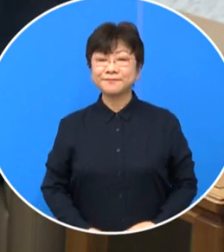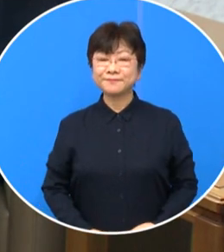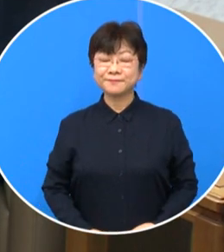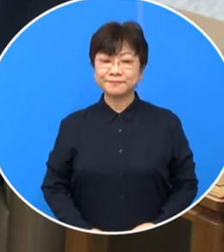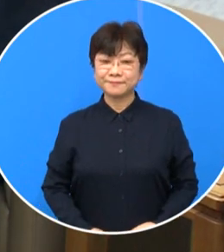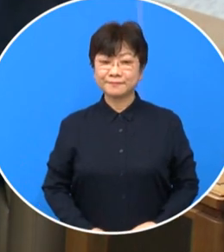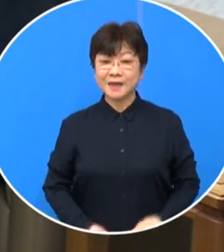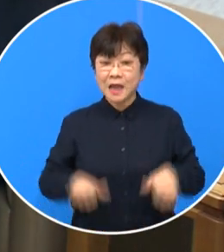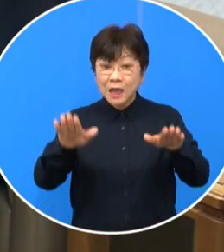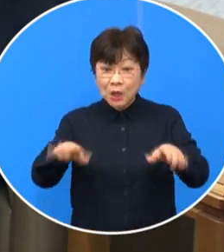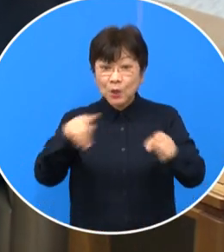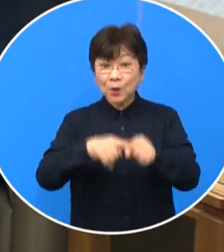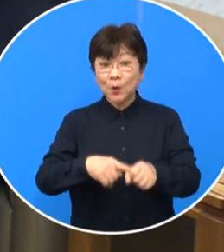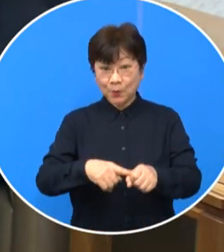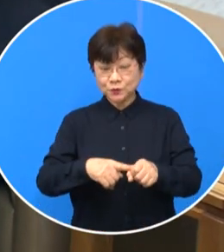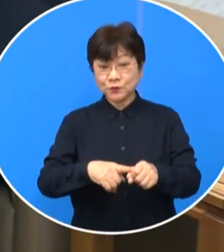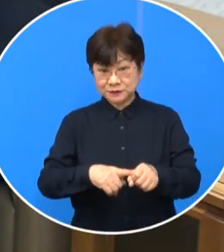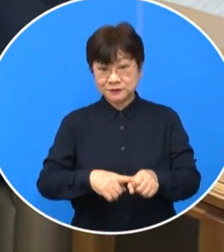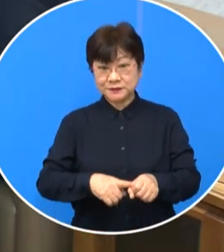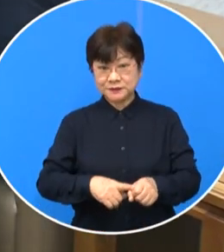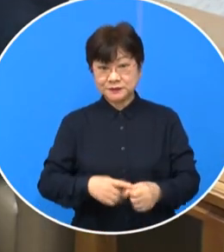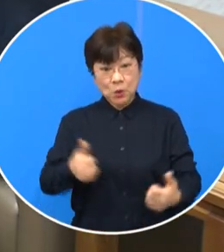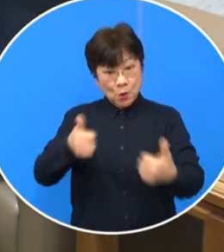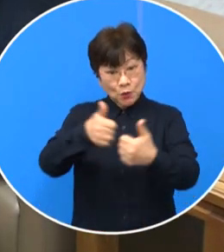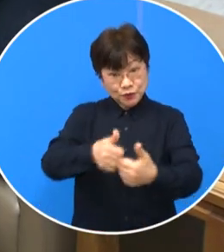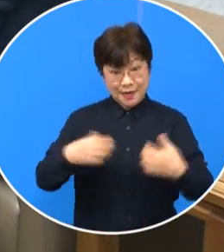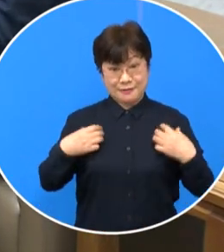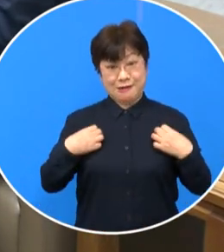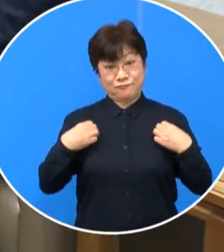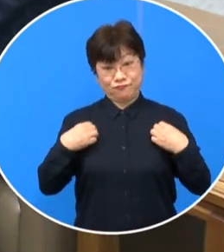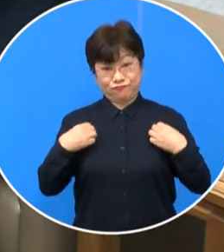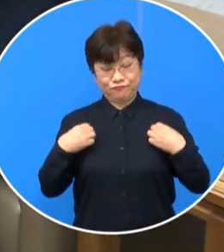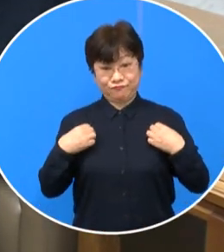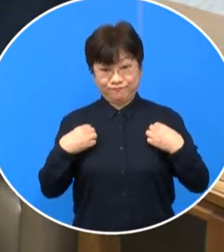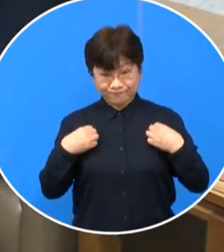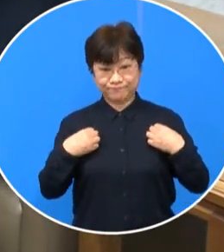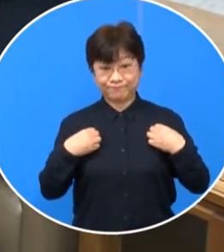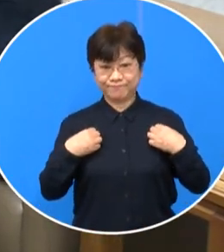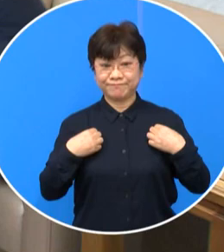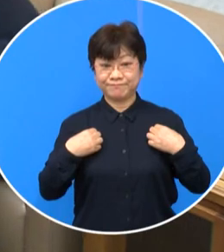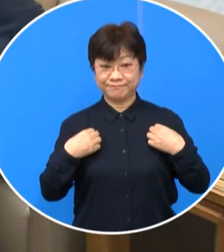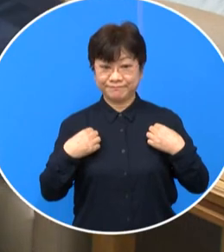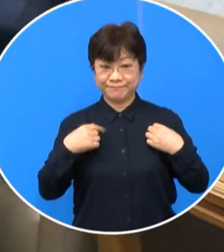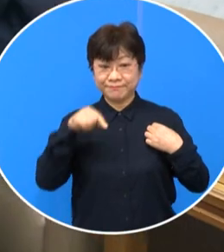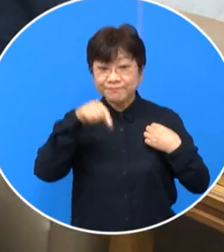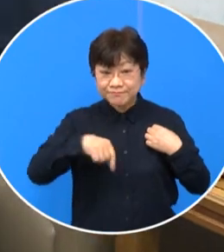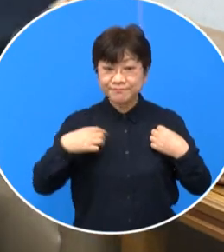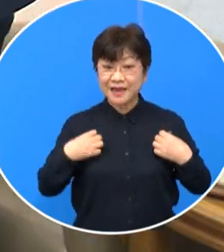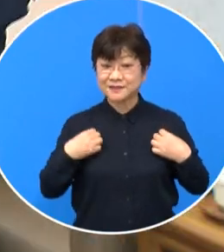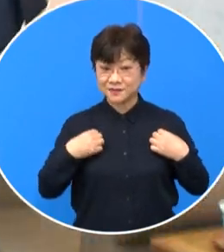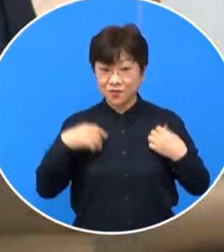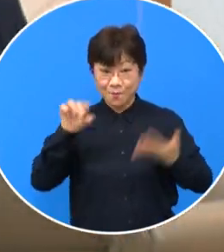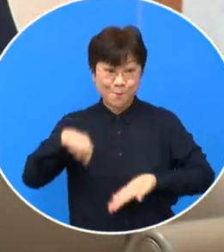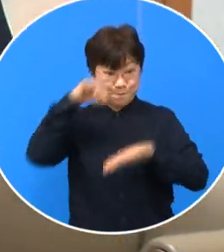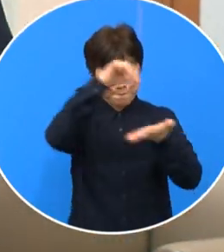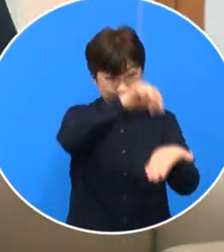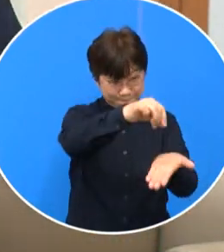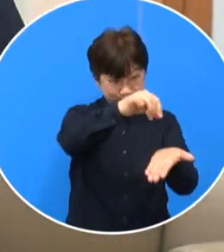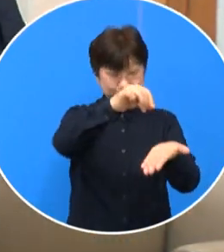今シーズンの演奏でございまして、またどこかにでも頑張っていけたらと思います